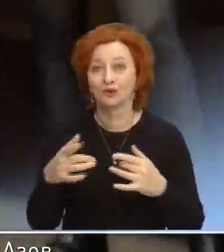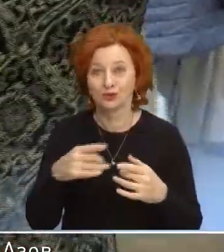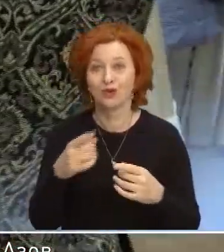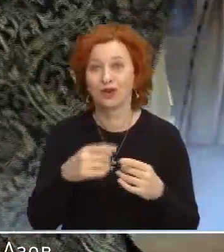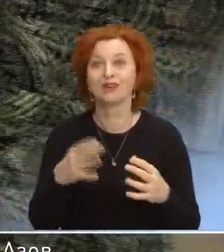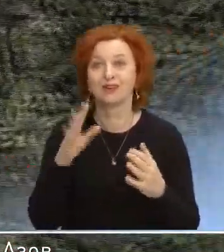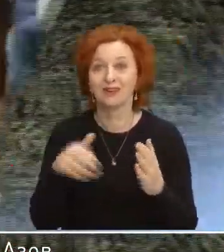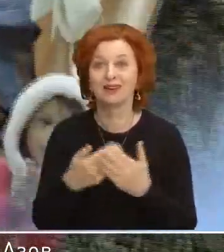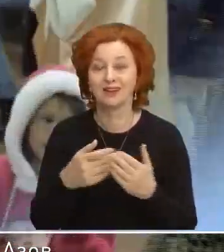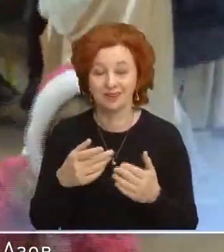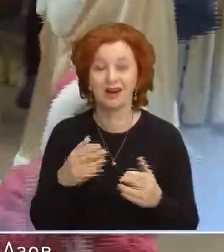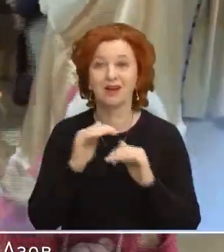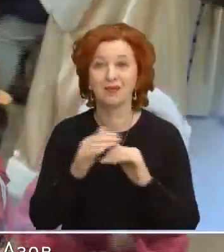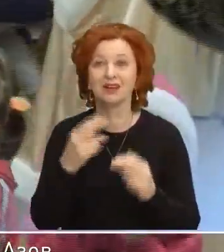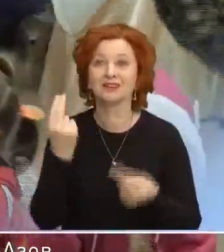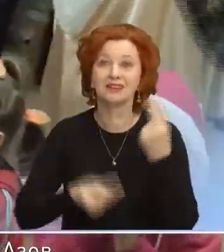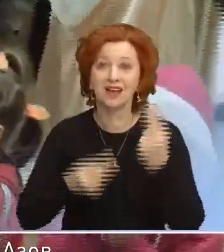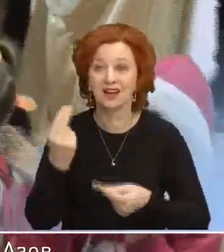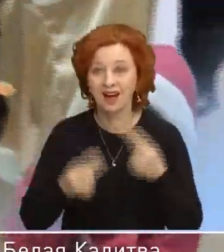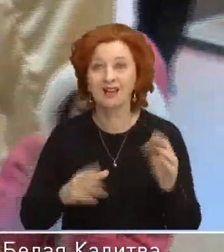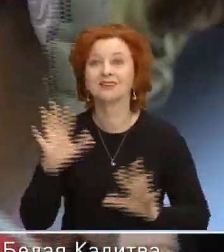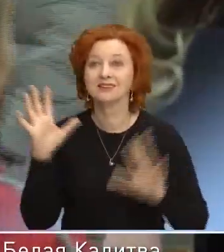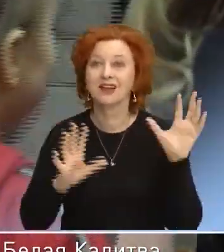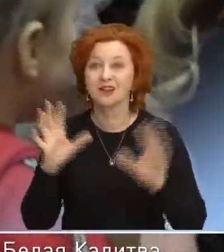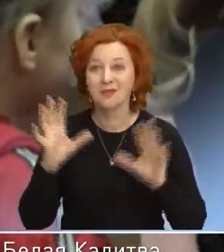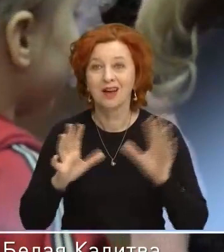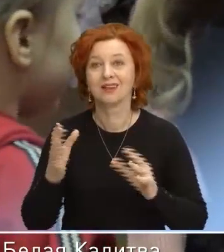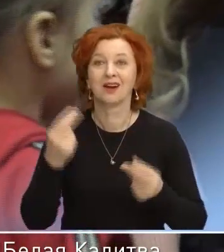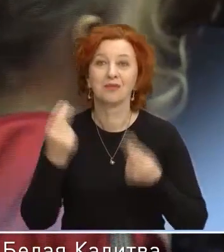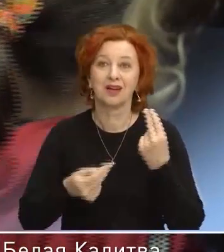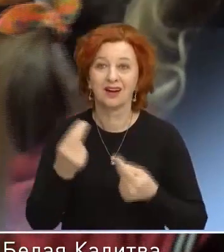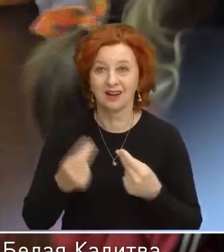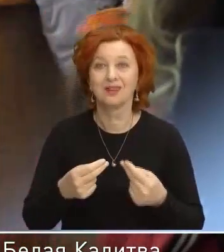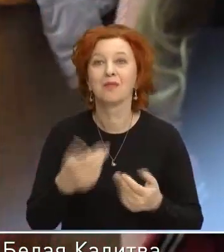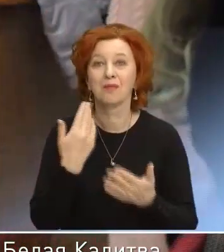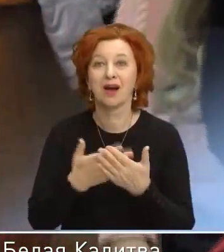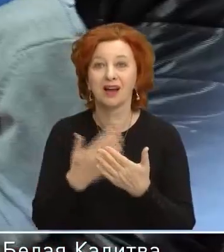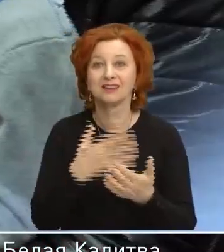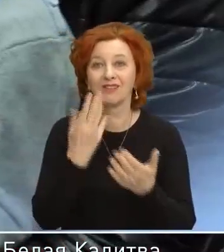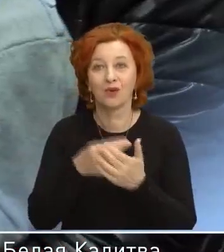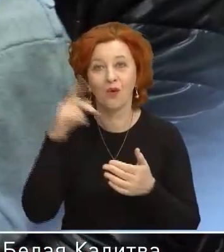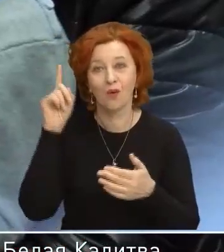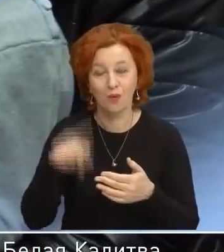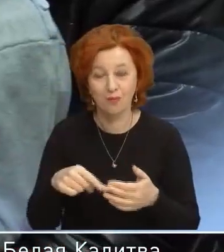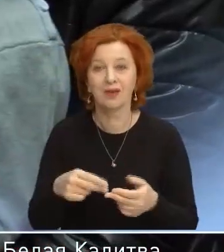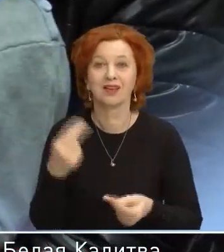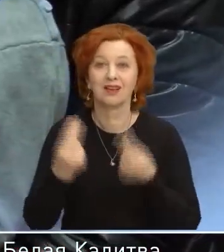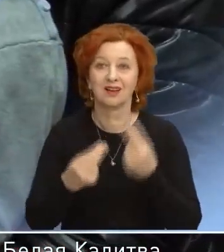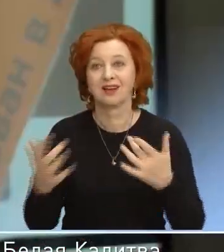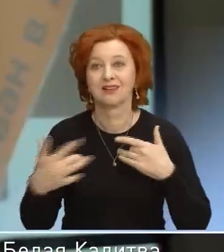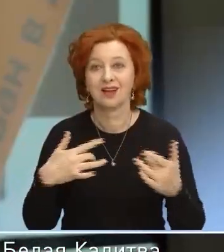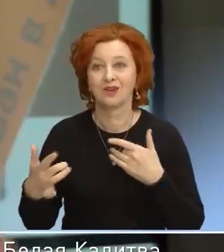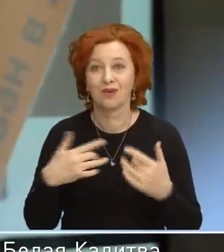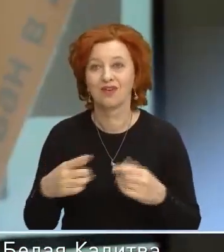левом берегу Дона. Ребята поиграли с аниматорами, а затем студенты актерского курса показали свое умение вживаться в различные